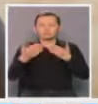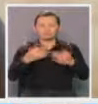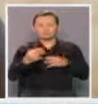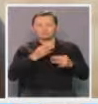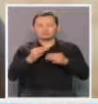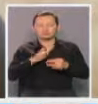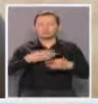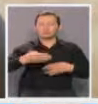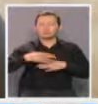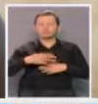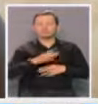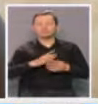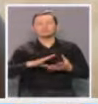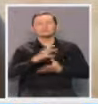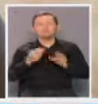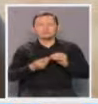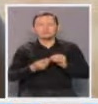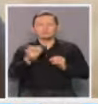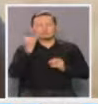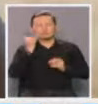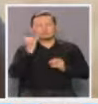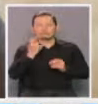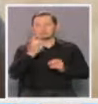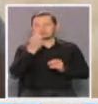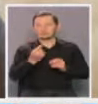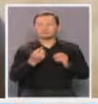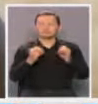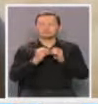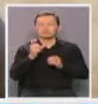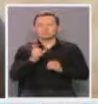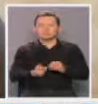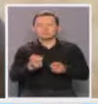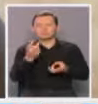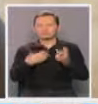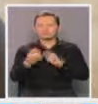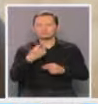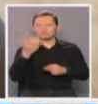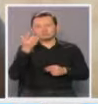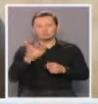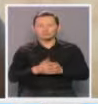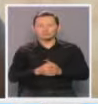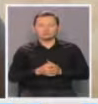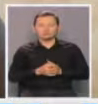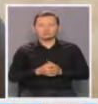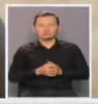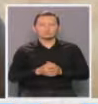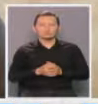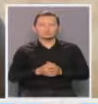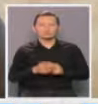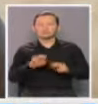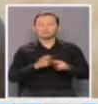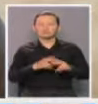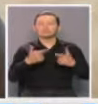получили консультацию. Где-то в день по 10 человек посещают, значит, медиаторов, и где